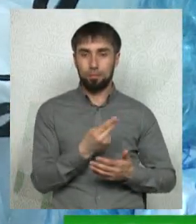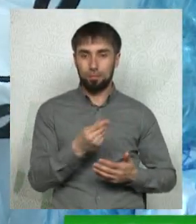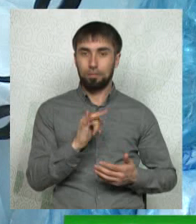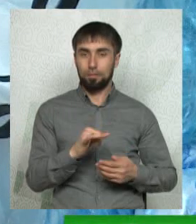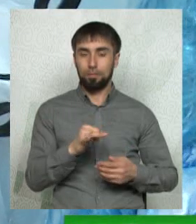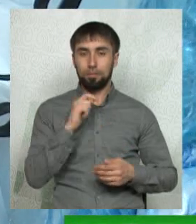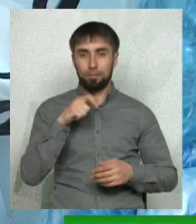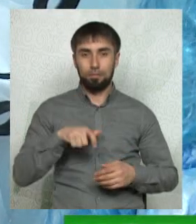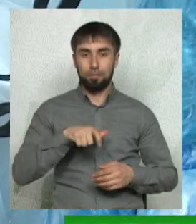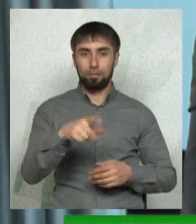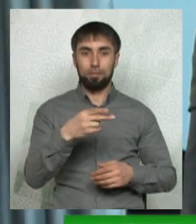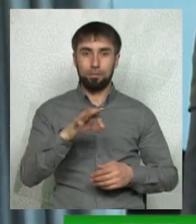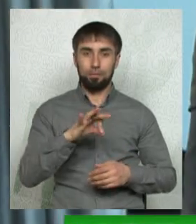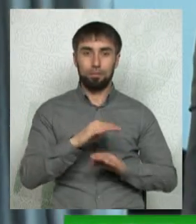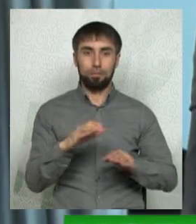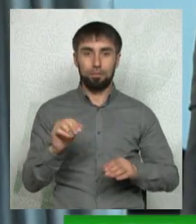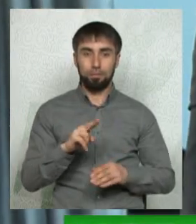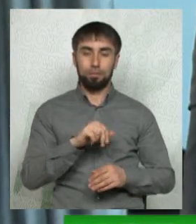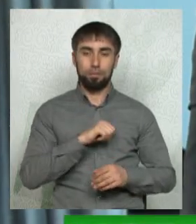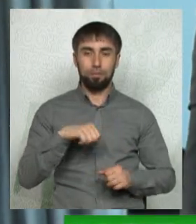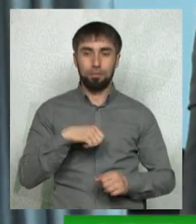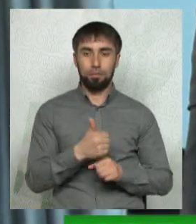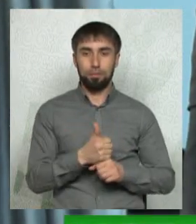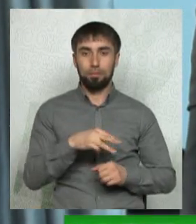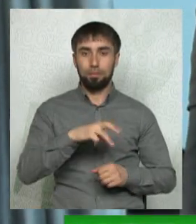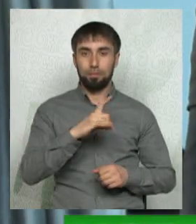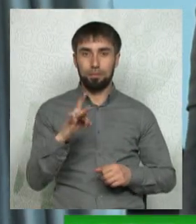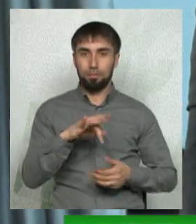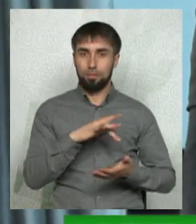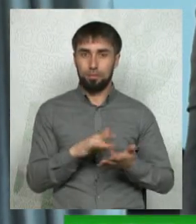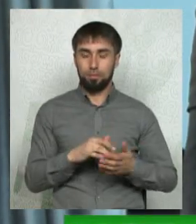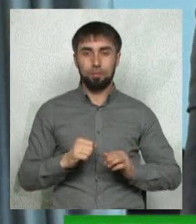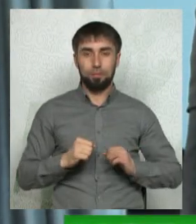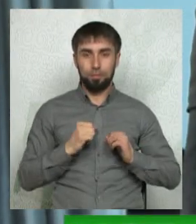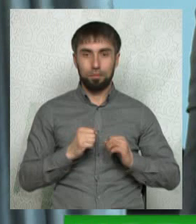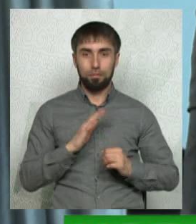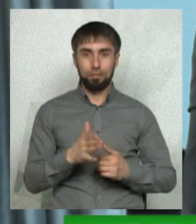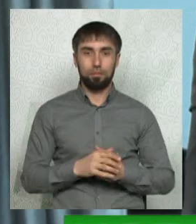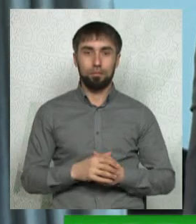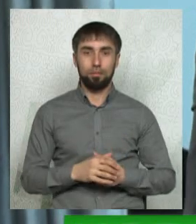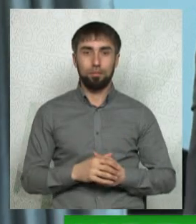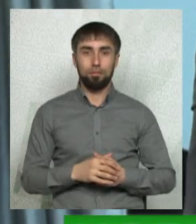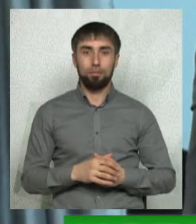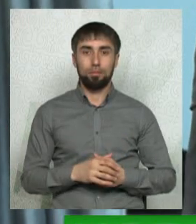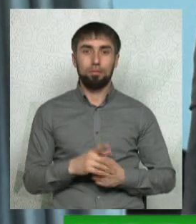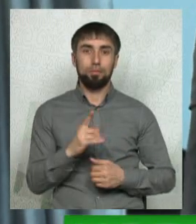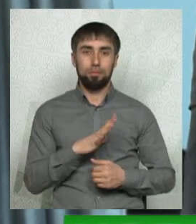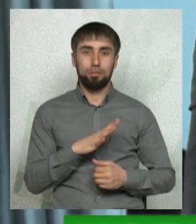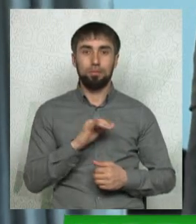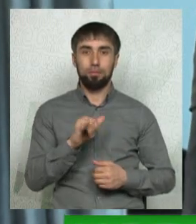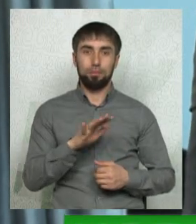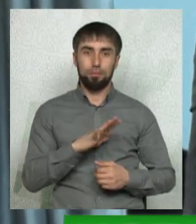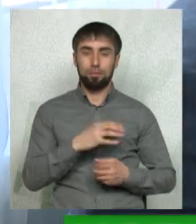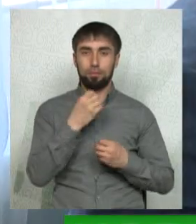дорогу до детского сада. Самое главное, я думаю, мэр города постарается, вот, чтобы у вас